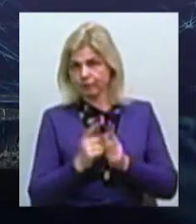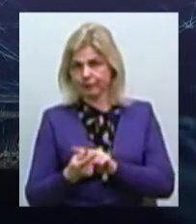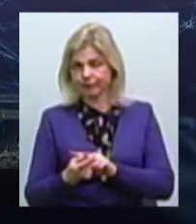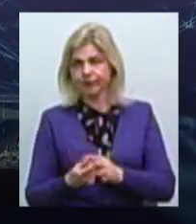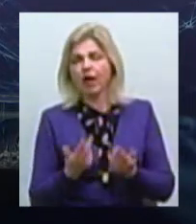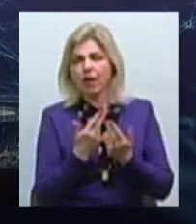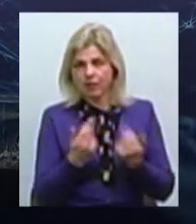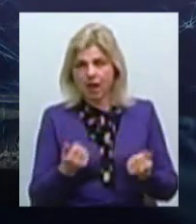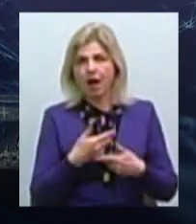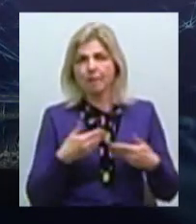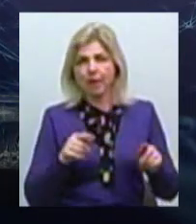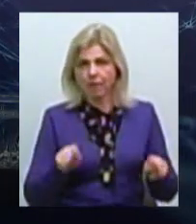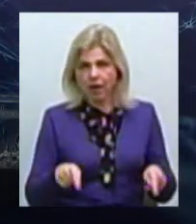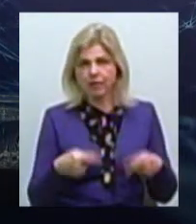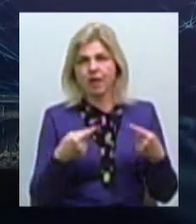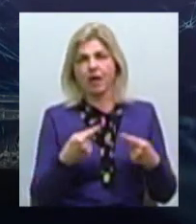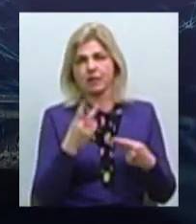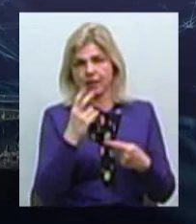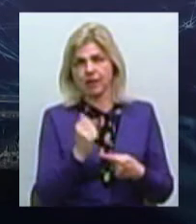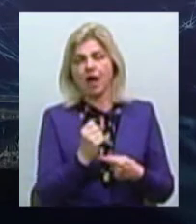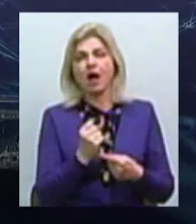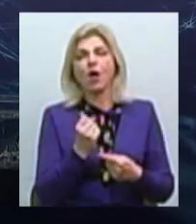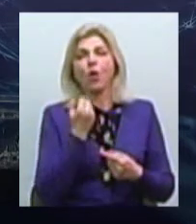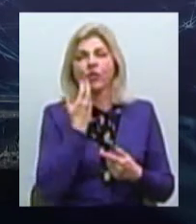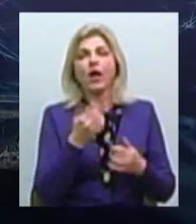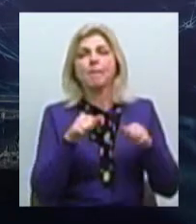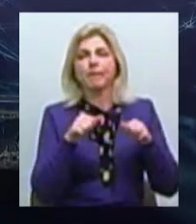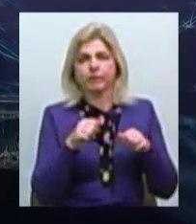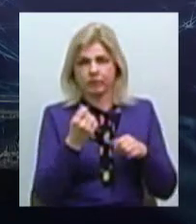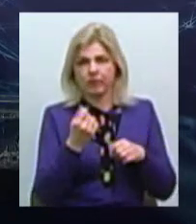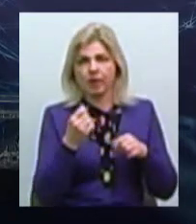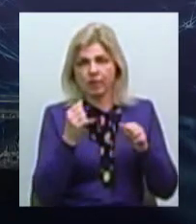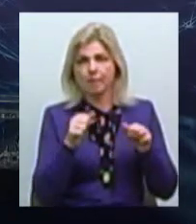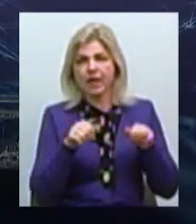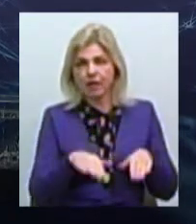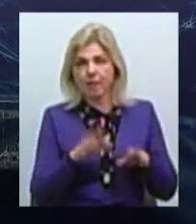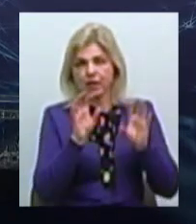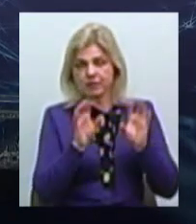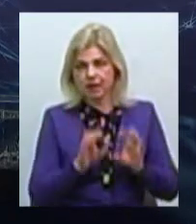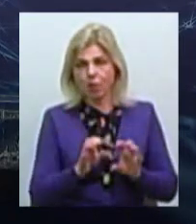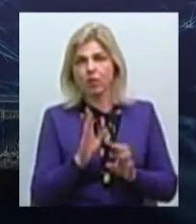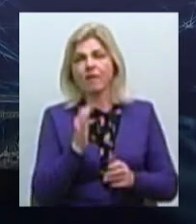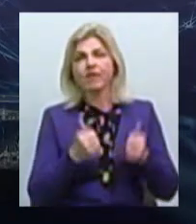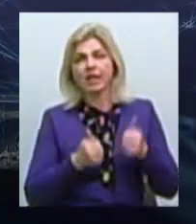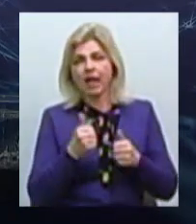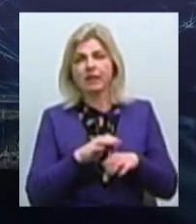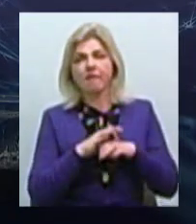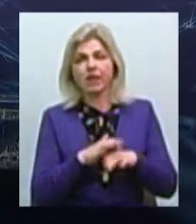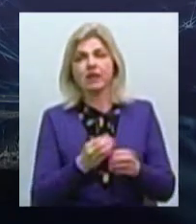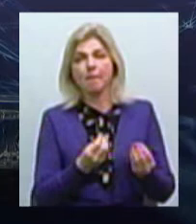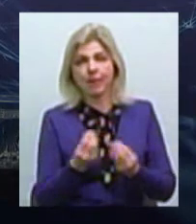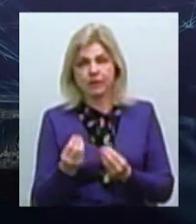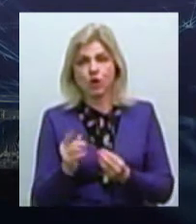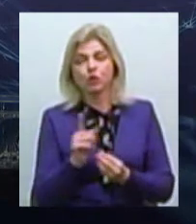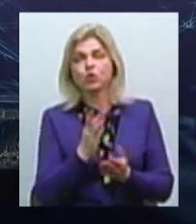там на несколько строчек когда принимали эти законы в рейтинге ведения бизнеса который составляет мировой